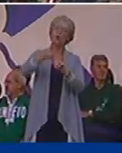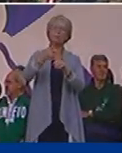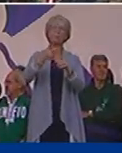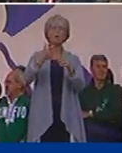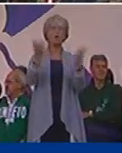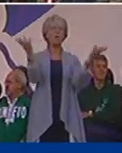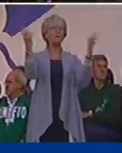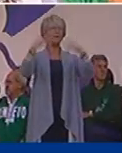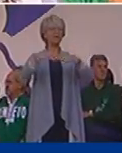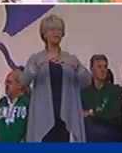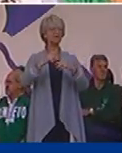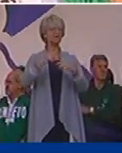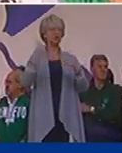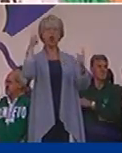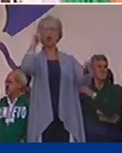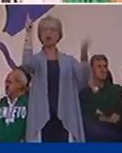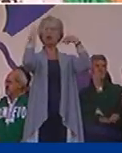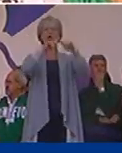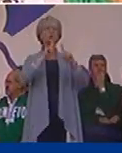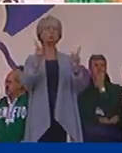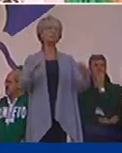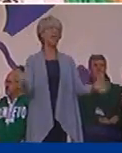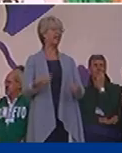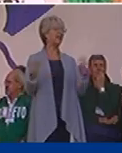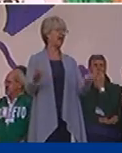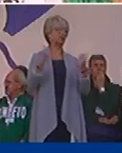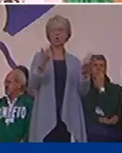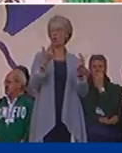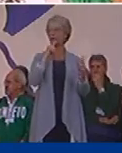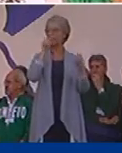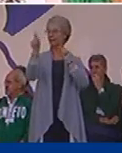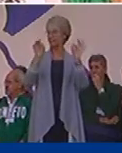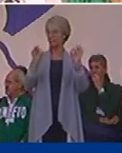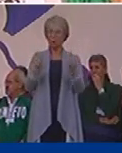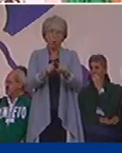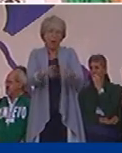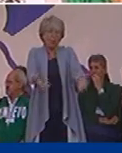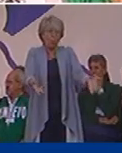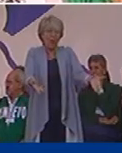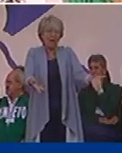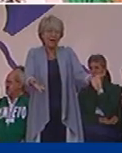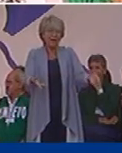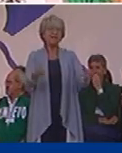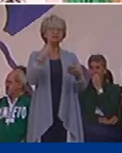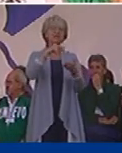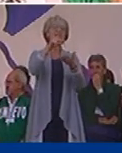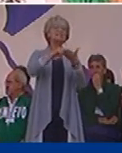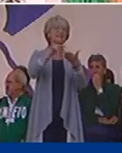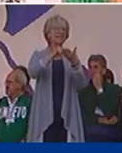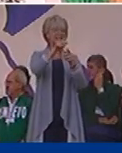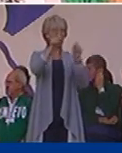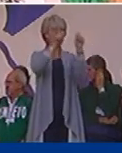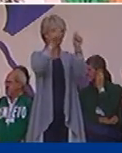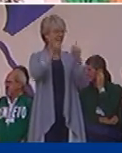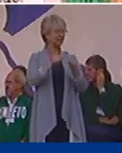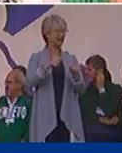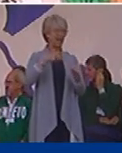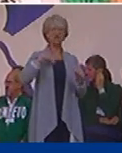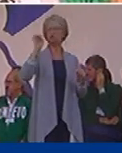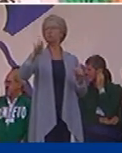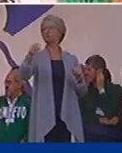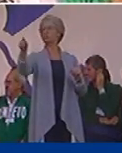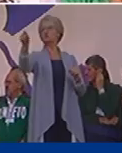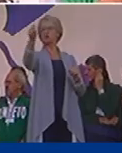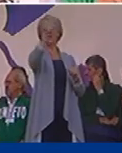sono tutti allenatori. Anche qua ci sono un po' di segretari federali in giro